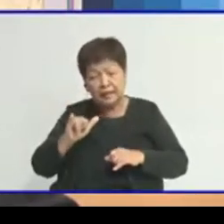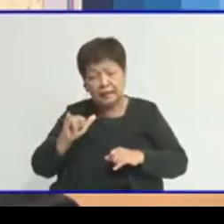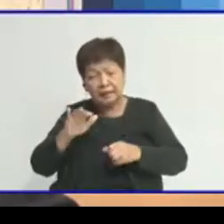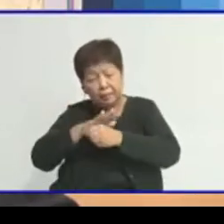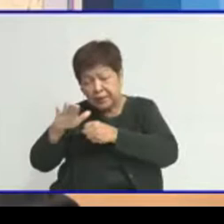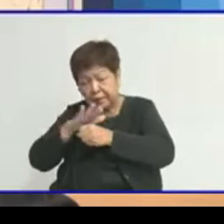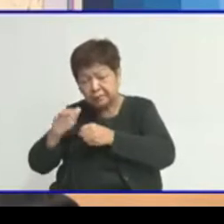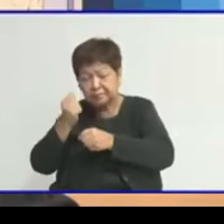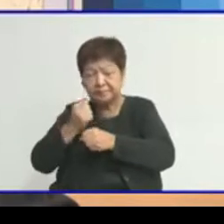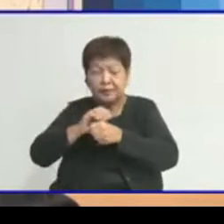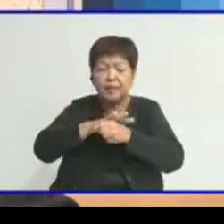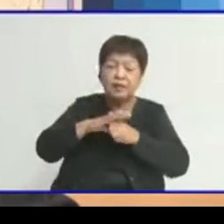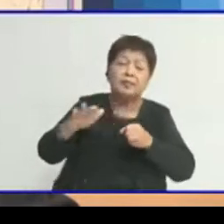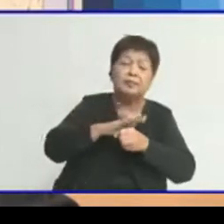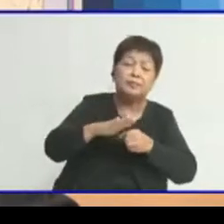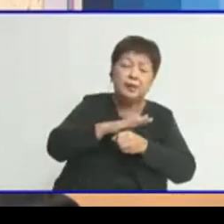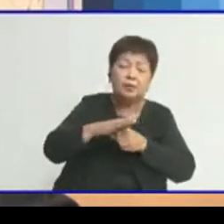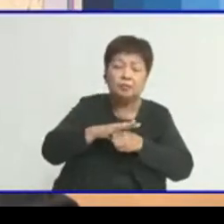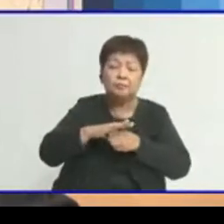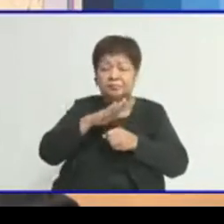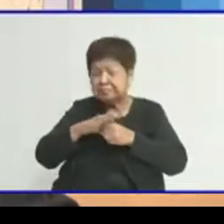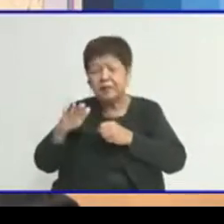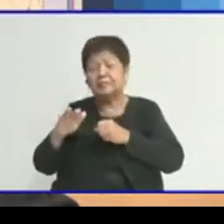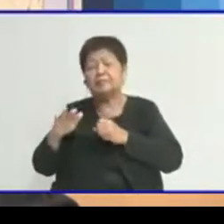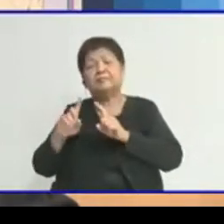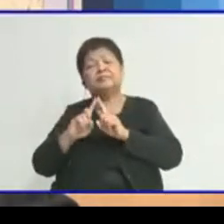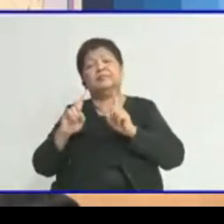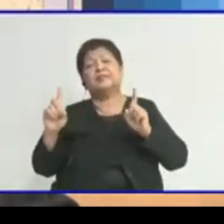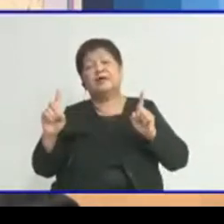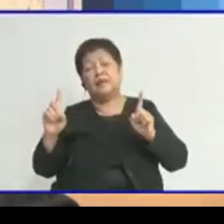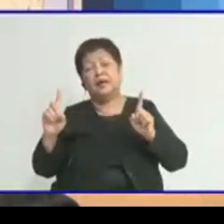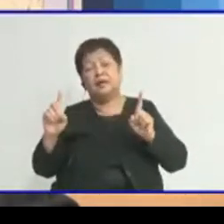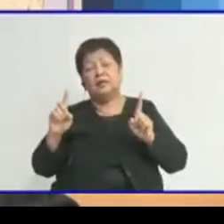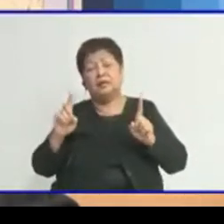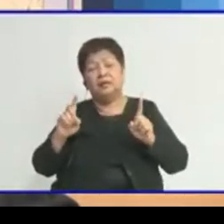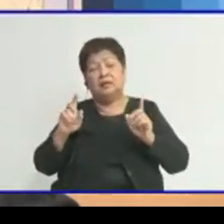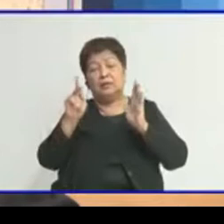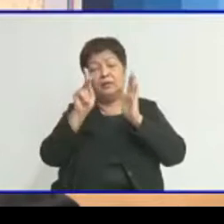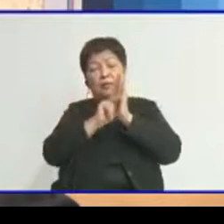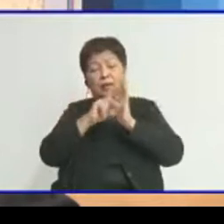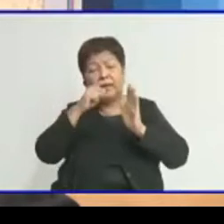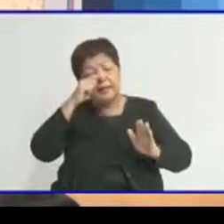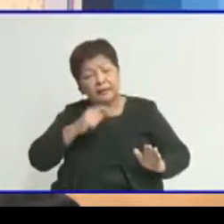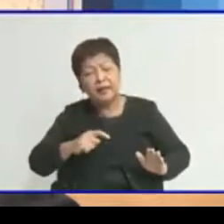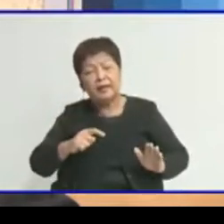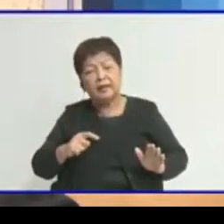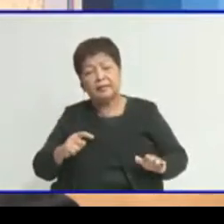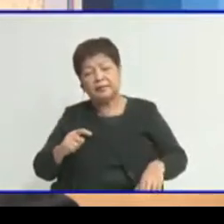ถานะที่ให้ไปก็คือไม่ได้มีสถานะทางกฎหมายตามกฎหมายไทยนะคะเพราะฉะนั้นการที่ระบบการคัดกร